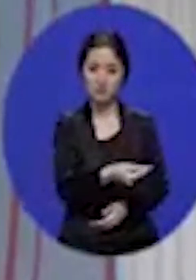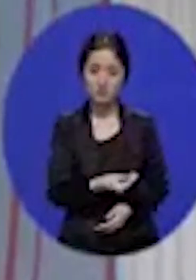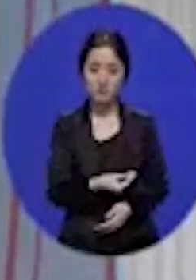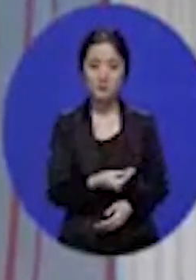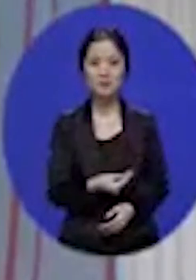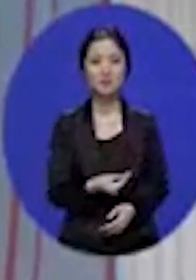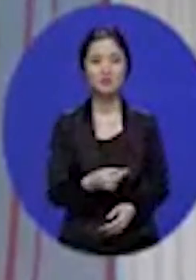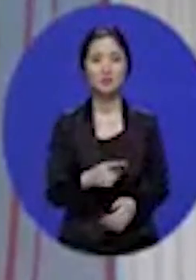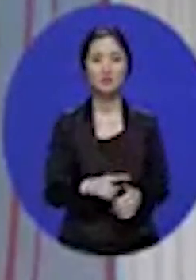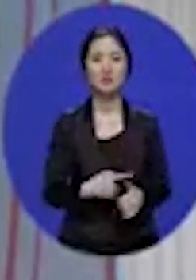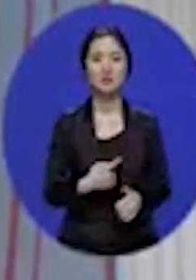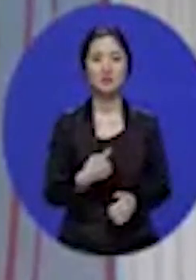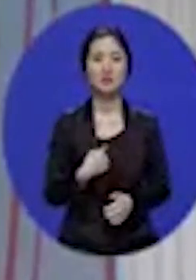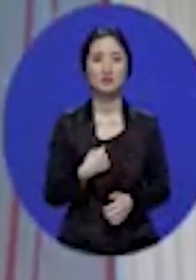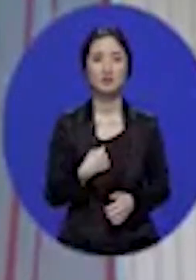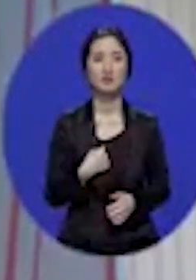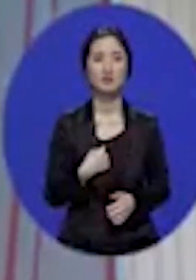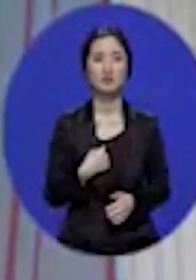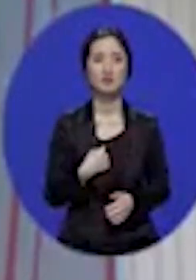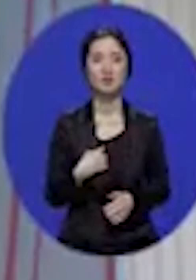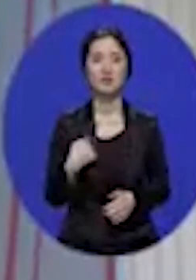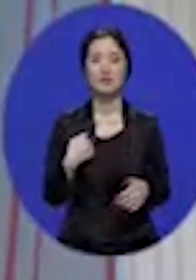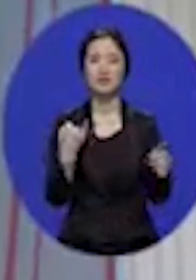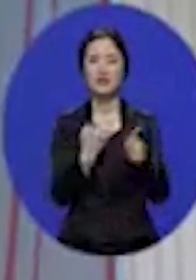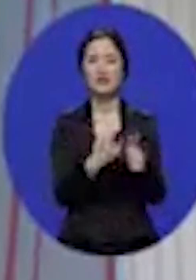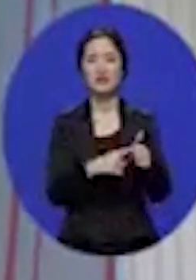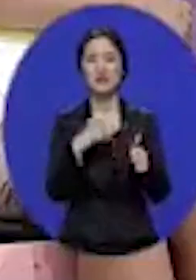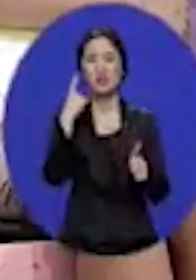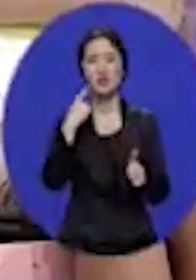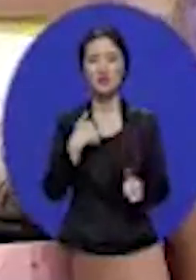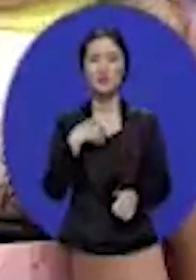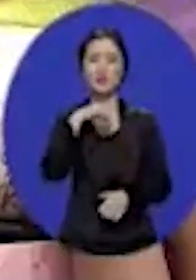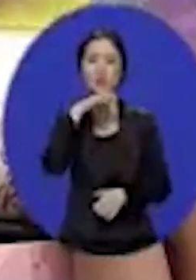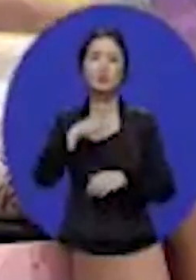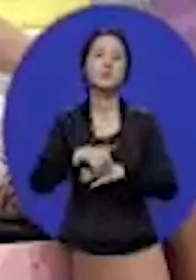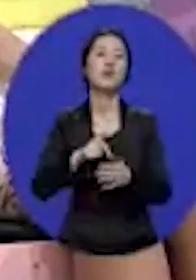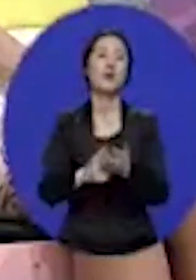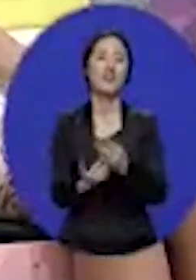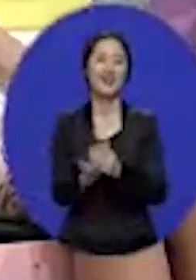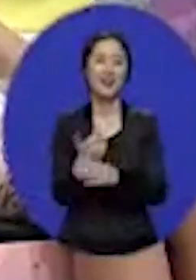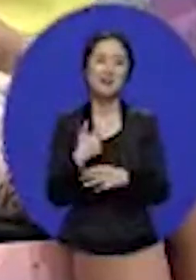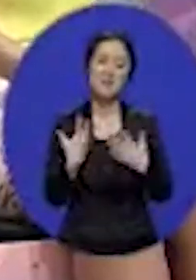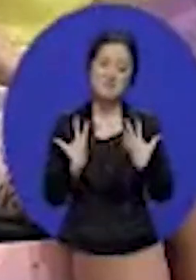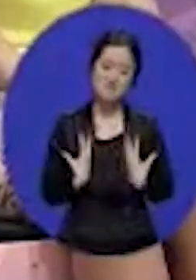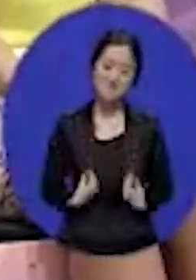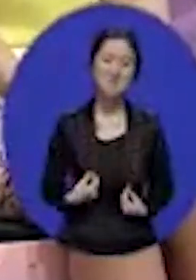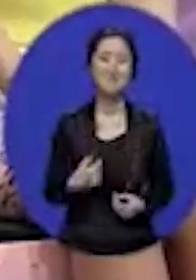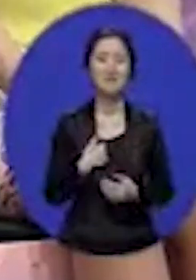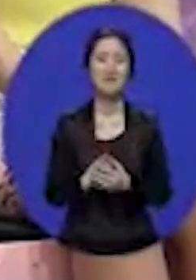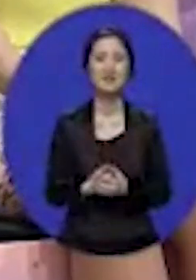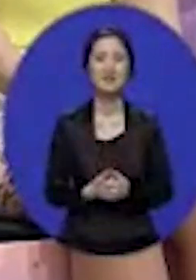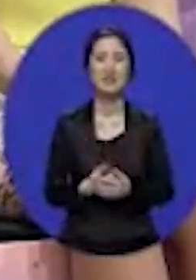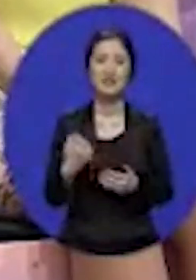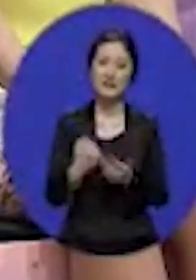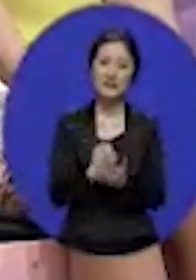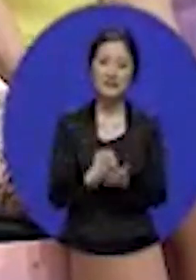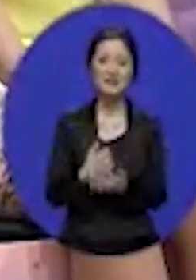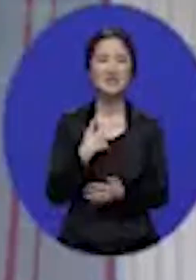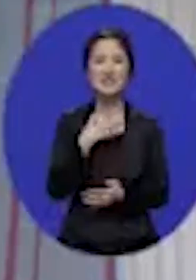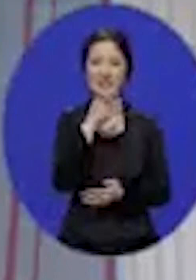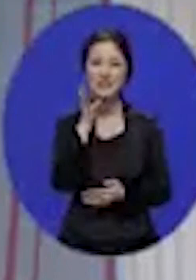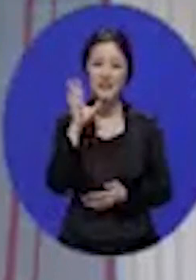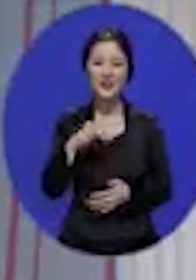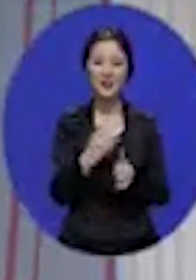그러면 그때부터 우리 남편이 아유 내가 괜히 저 인간하고 결혼하면 아유 내 팔자야 아유 머리털 다 빠지고 저기 뭐야 저